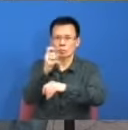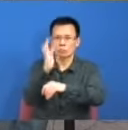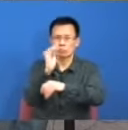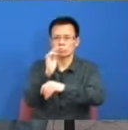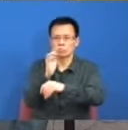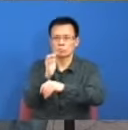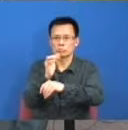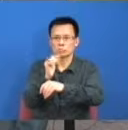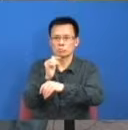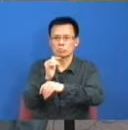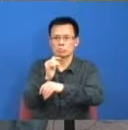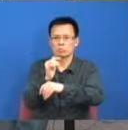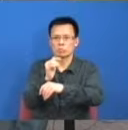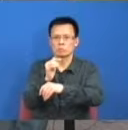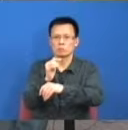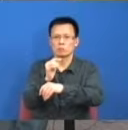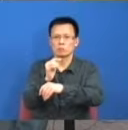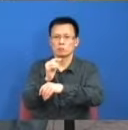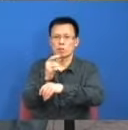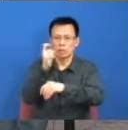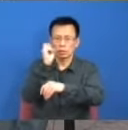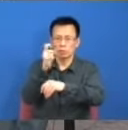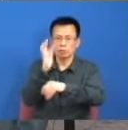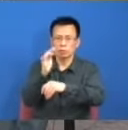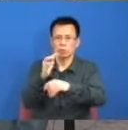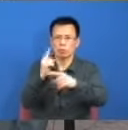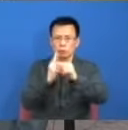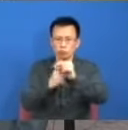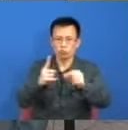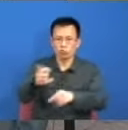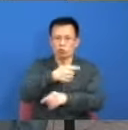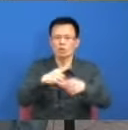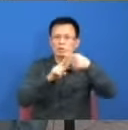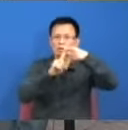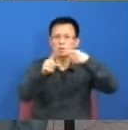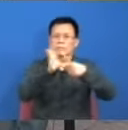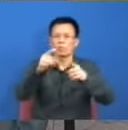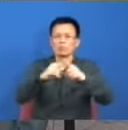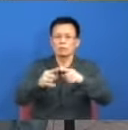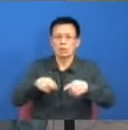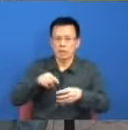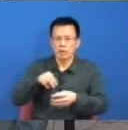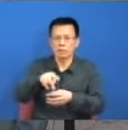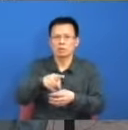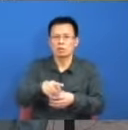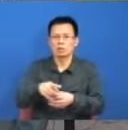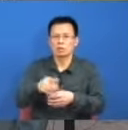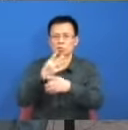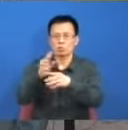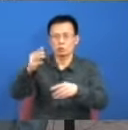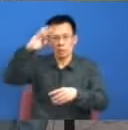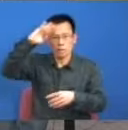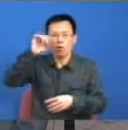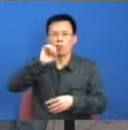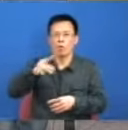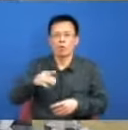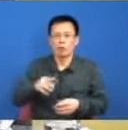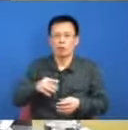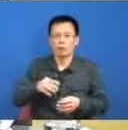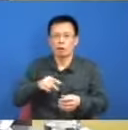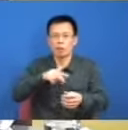點鐘的中環電車哪裡有人行啫所以我就覺得呢他們經常就說要去維持這個秩序啊又說這個